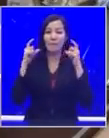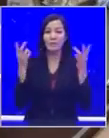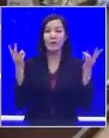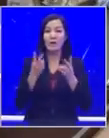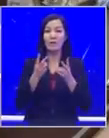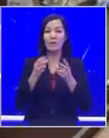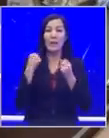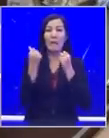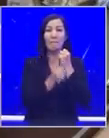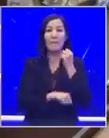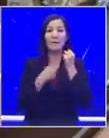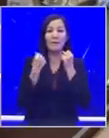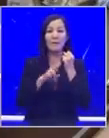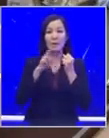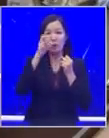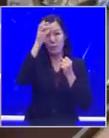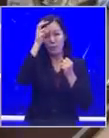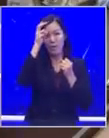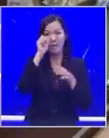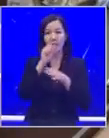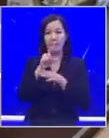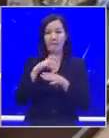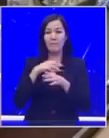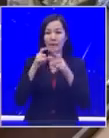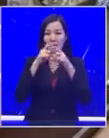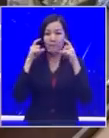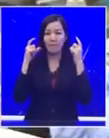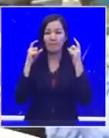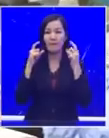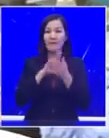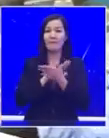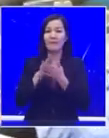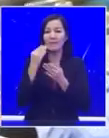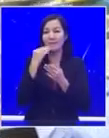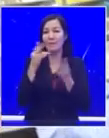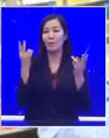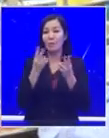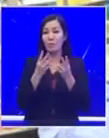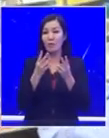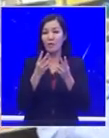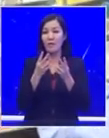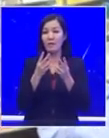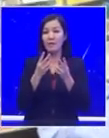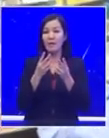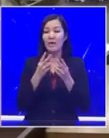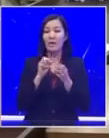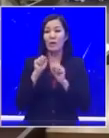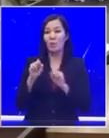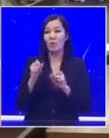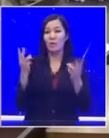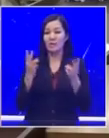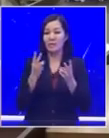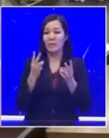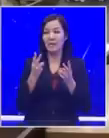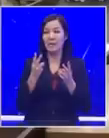қажетті матаны Түркиядан тапсырыспен береді. Өйткені бетперделерге арналған жабдық таза әрі сапалы. Сондай-ақ антибактериалдық, вирустан